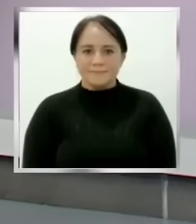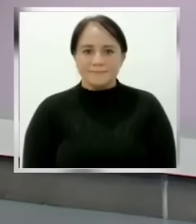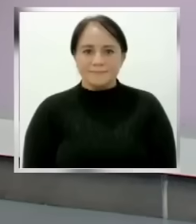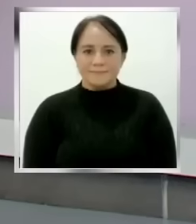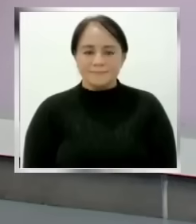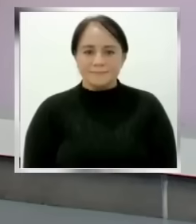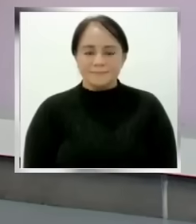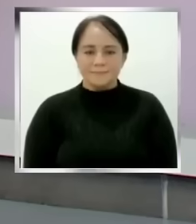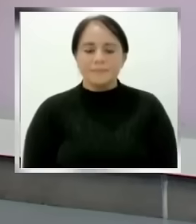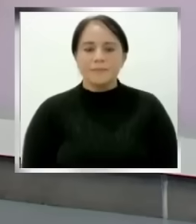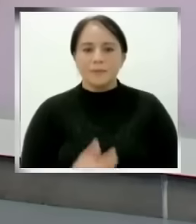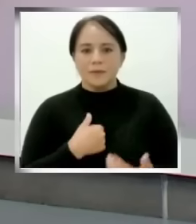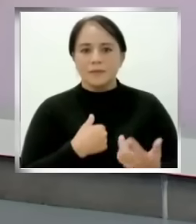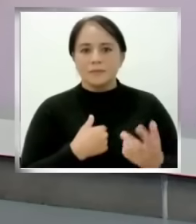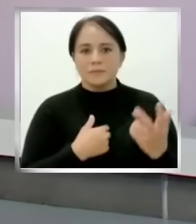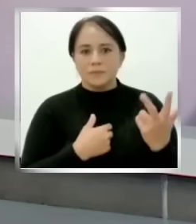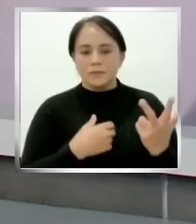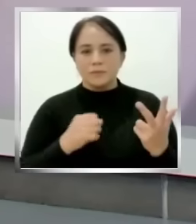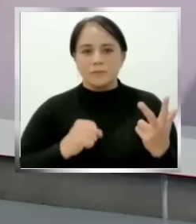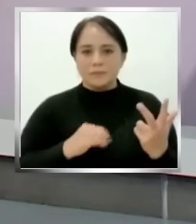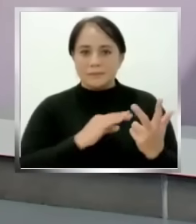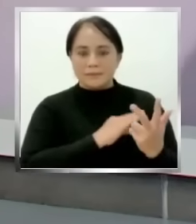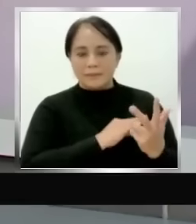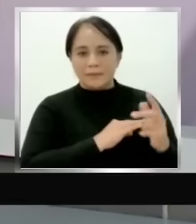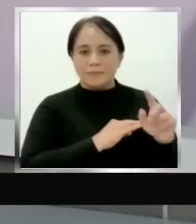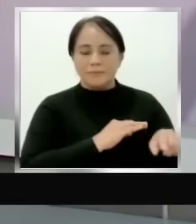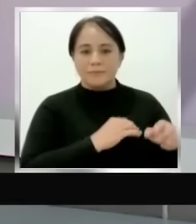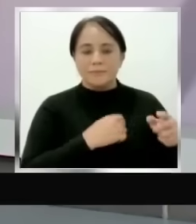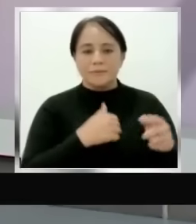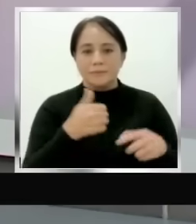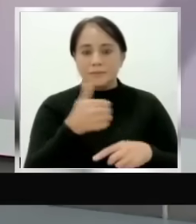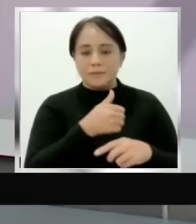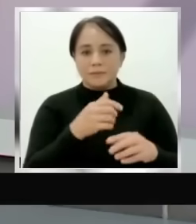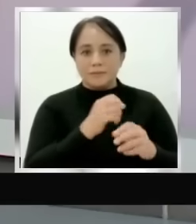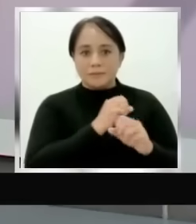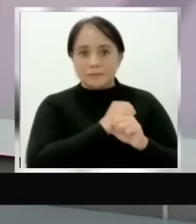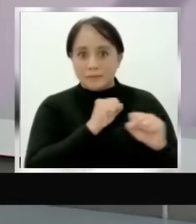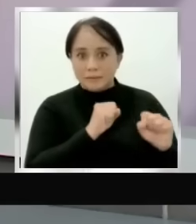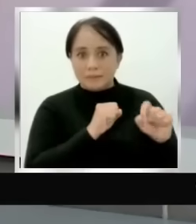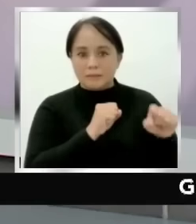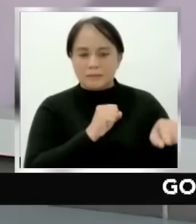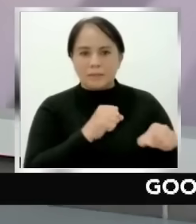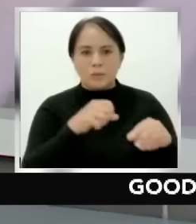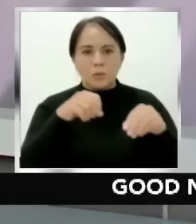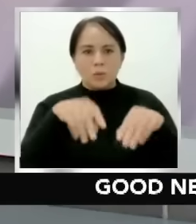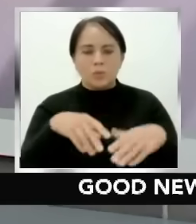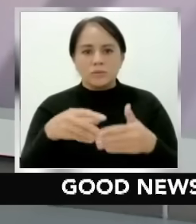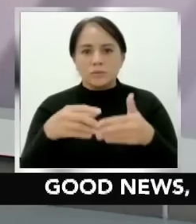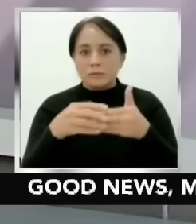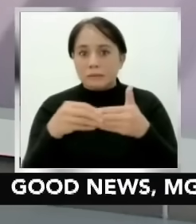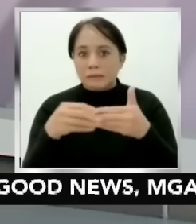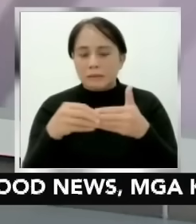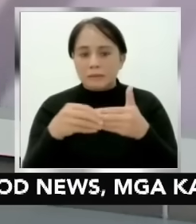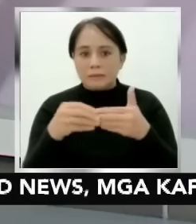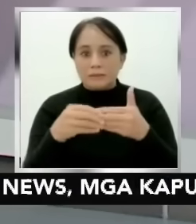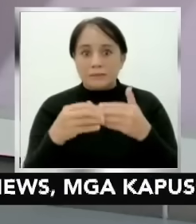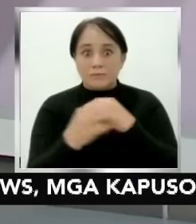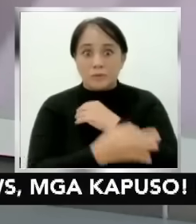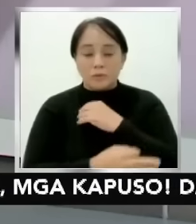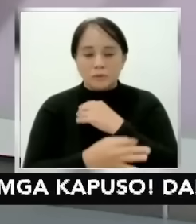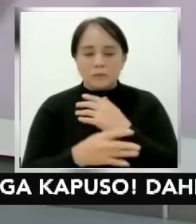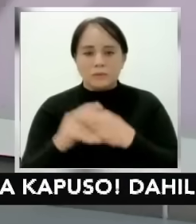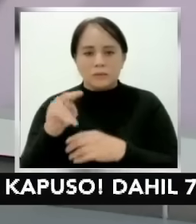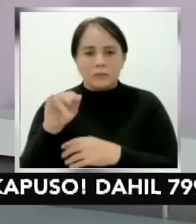Iniimbestigahan na ang tatlong tauhan ng Office for Transportation Security kaugnay ng nawala umanong dolyar ng isang dayuhan sa NAIA. Isa sa kanila